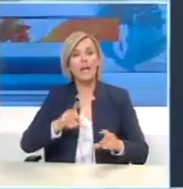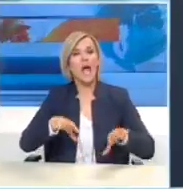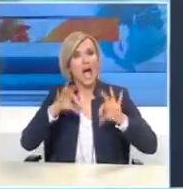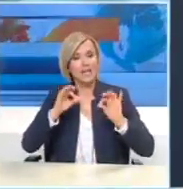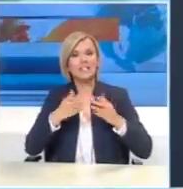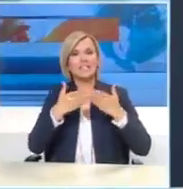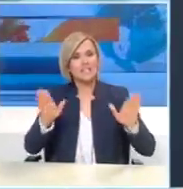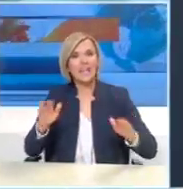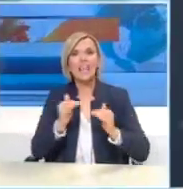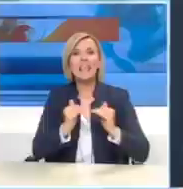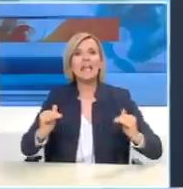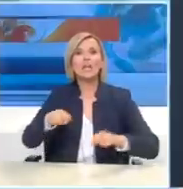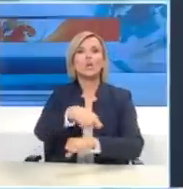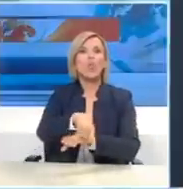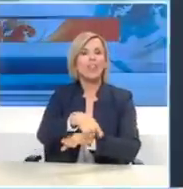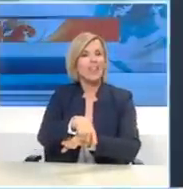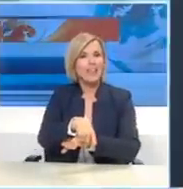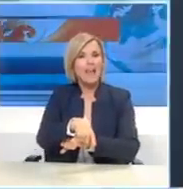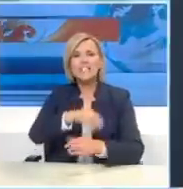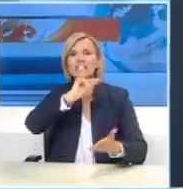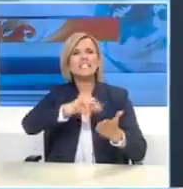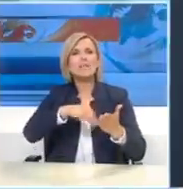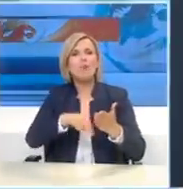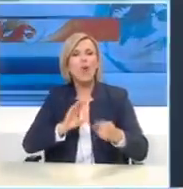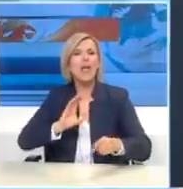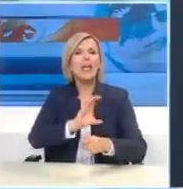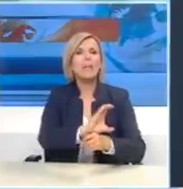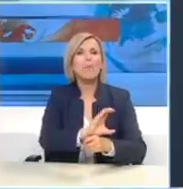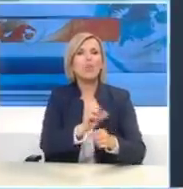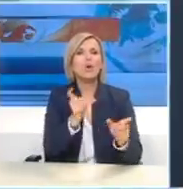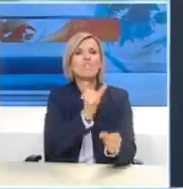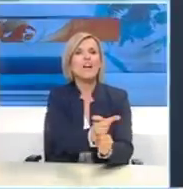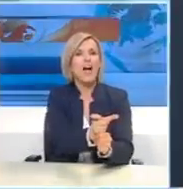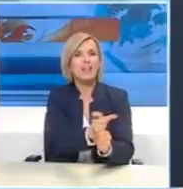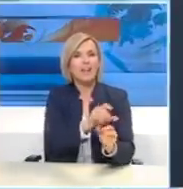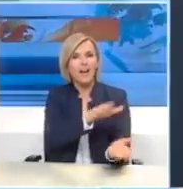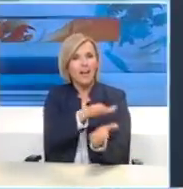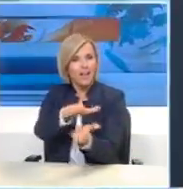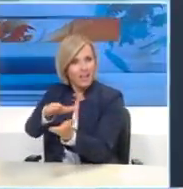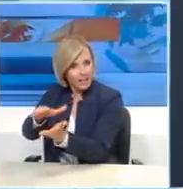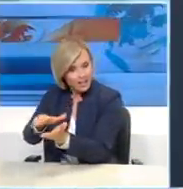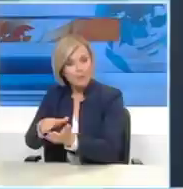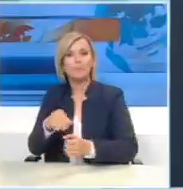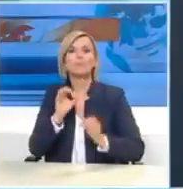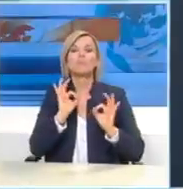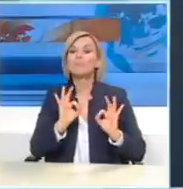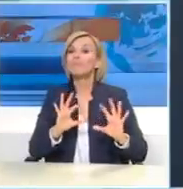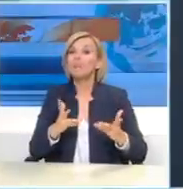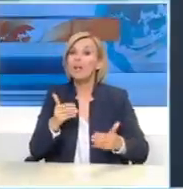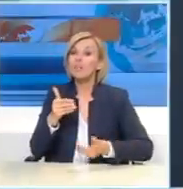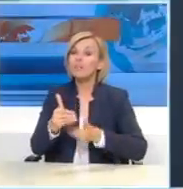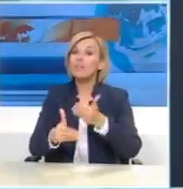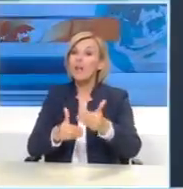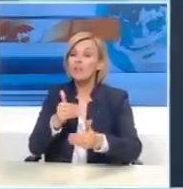τα υποθηκοφυλακία και σε συνέχεια της ενημέρωσης του κύριου καθηγητή θα γίνεται με τη διαδικασία